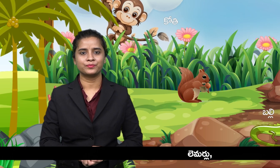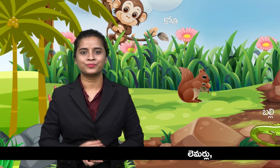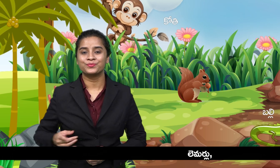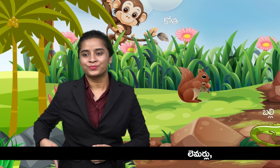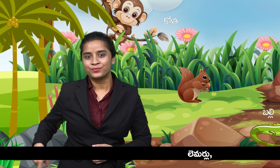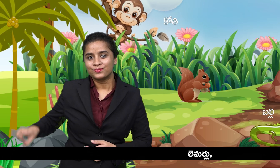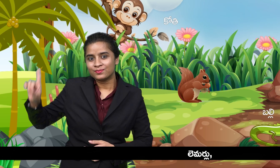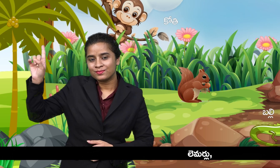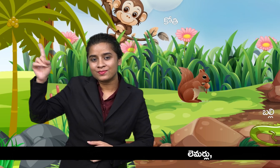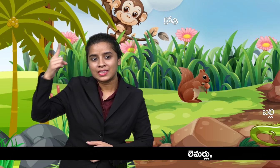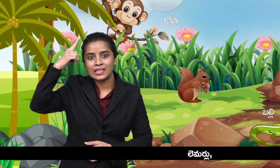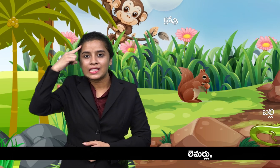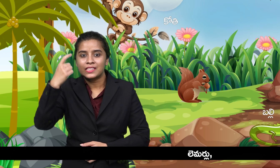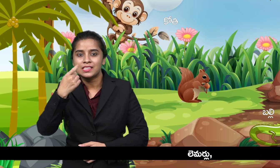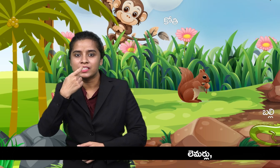లెమర్లు,